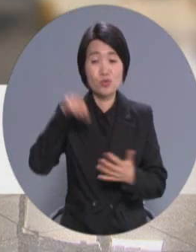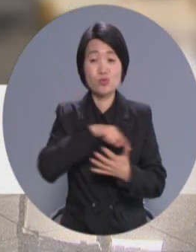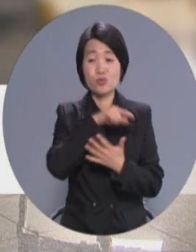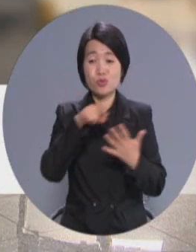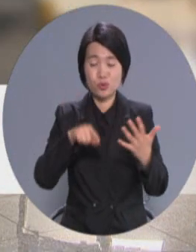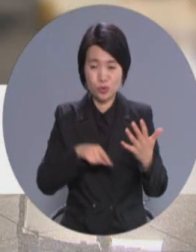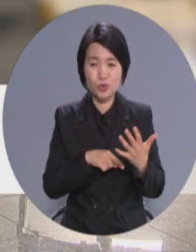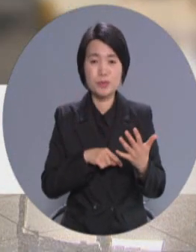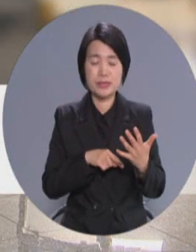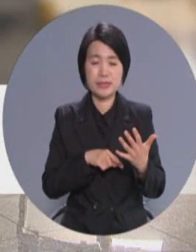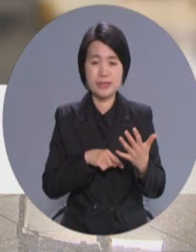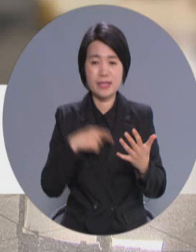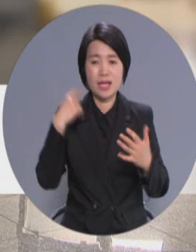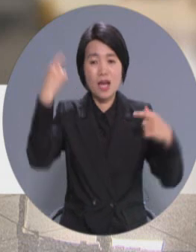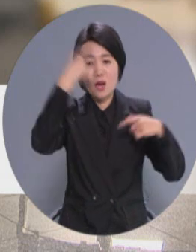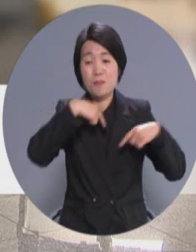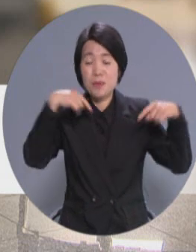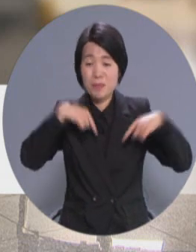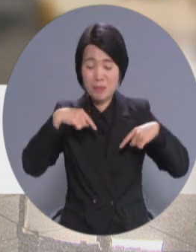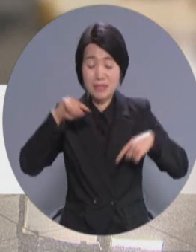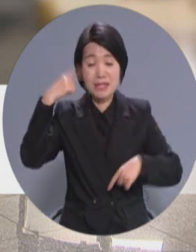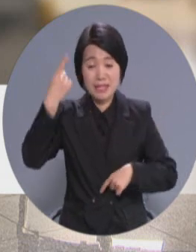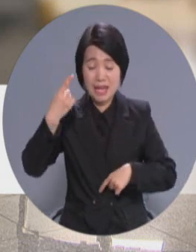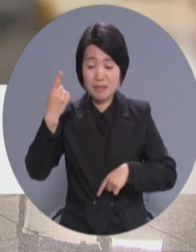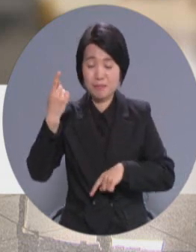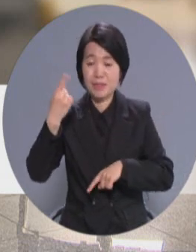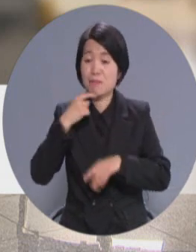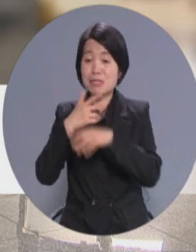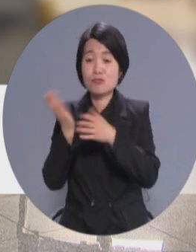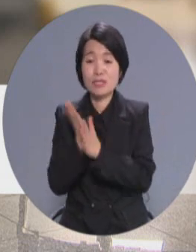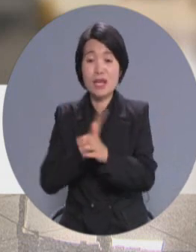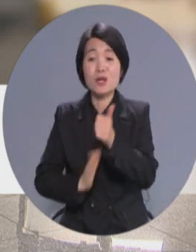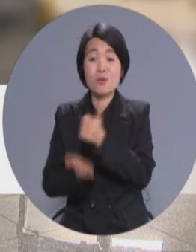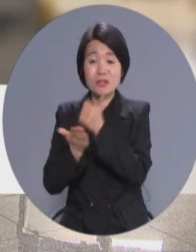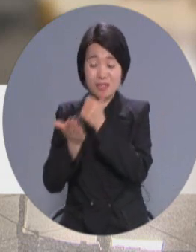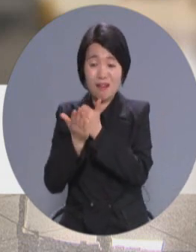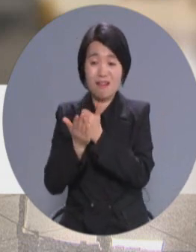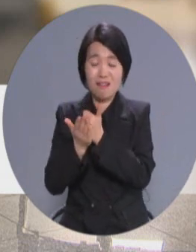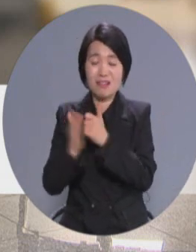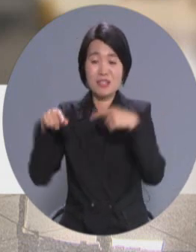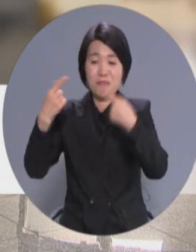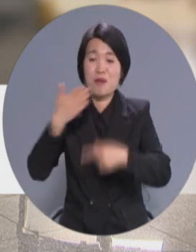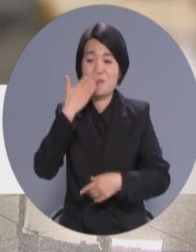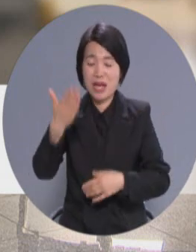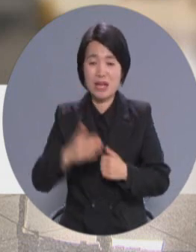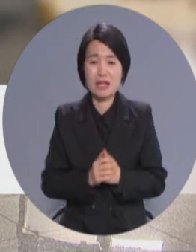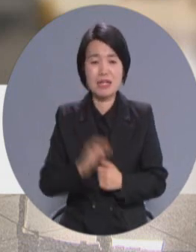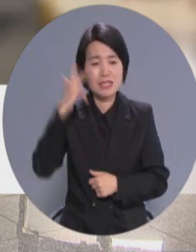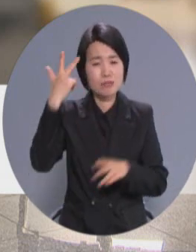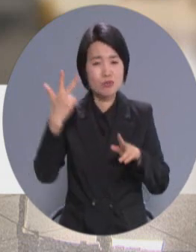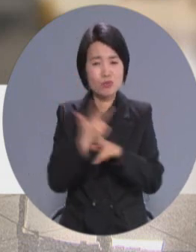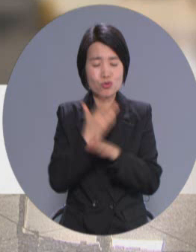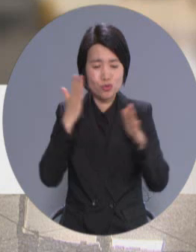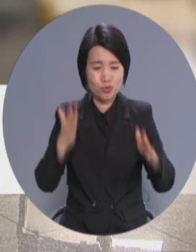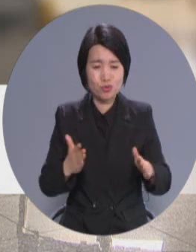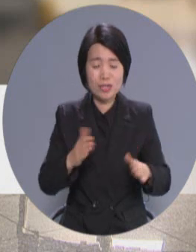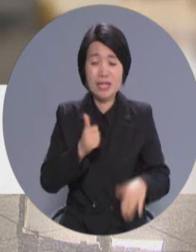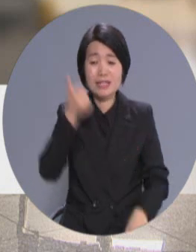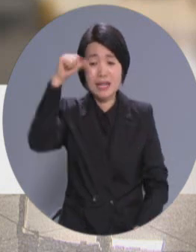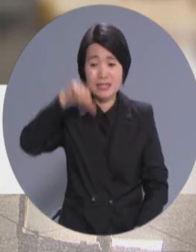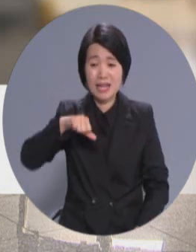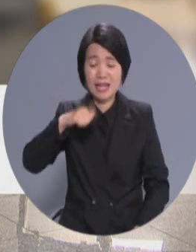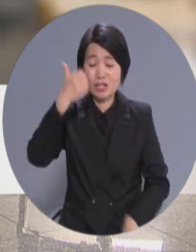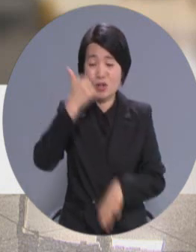광주 전남지역 후보들에 대한 면접이 진행됐습니다 다음 주에는 최종 심사 결과와 함께 하위 평가를